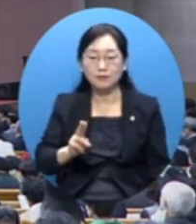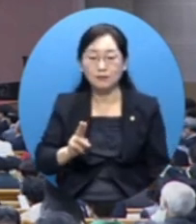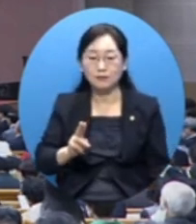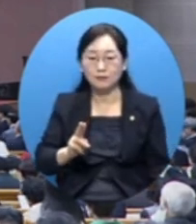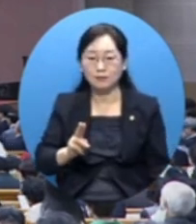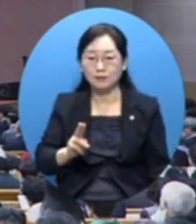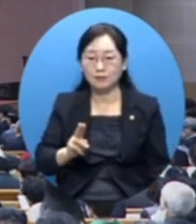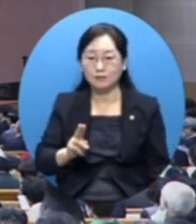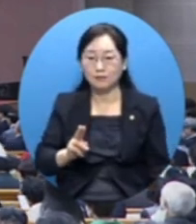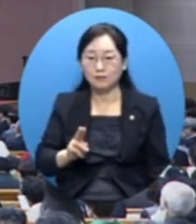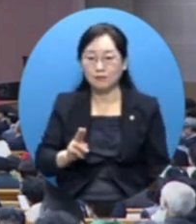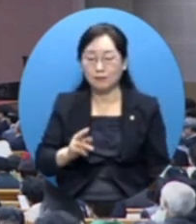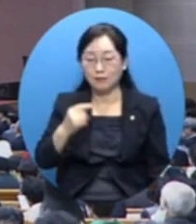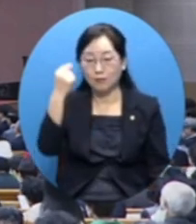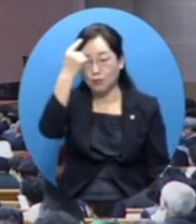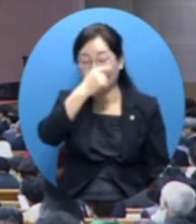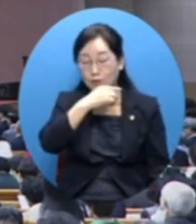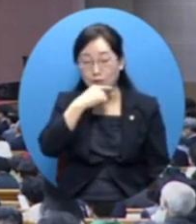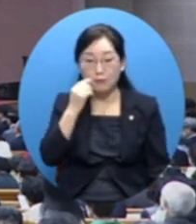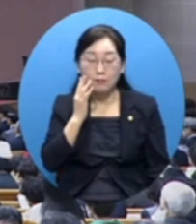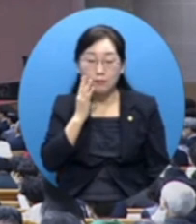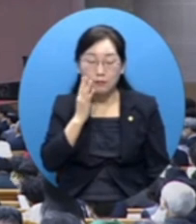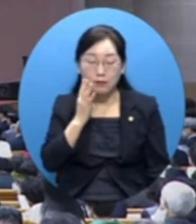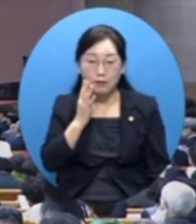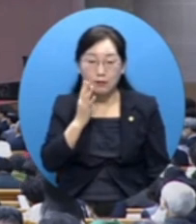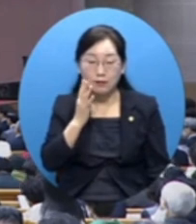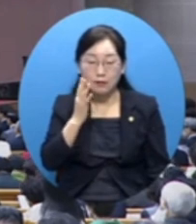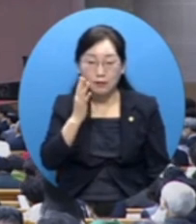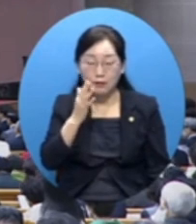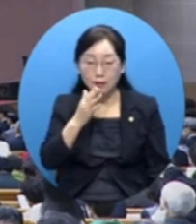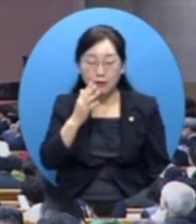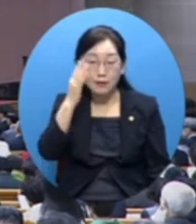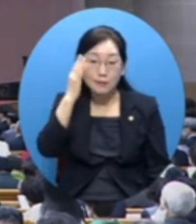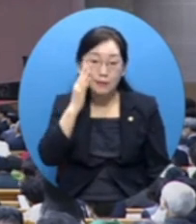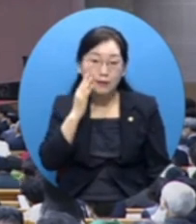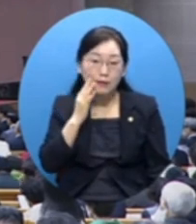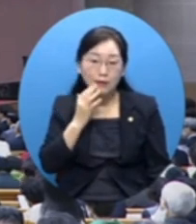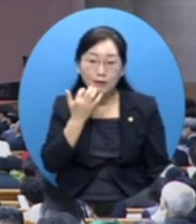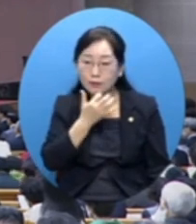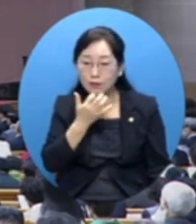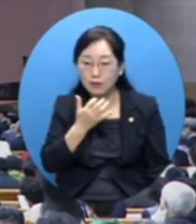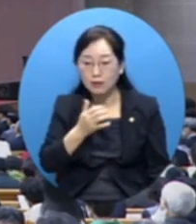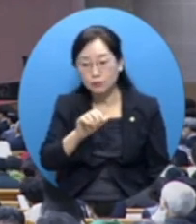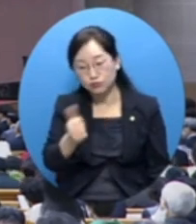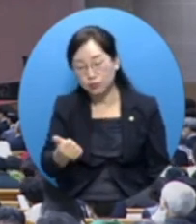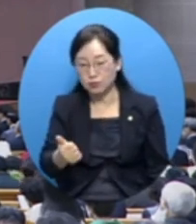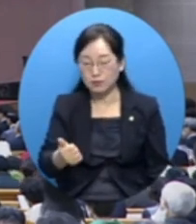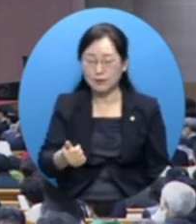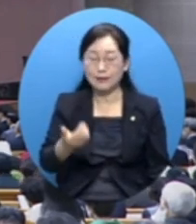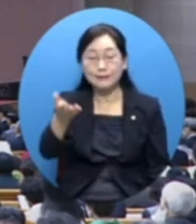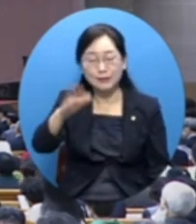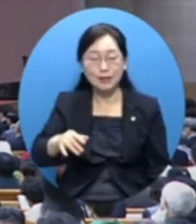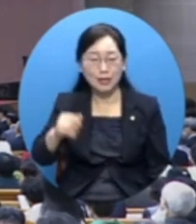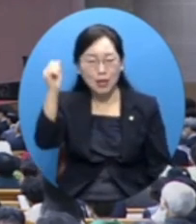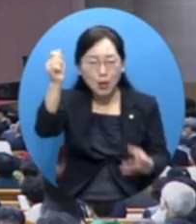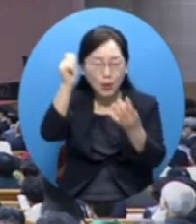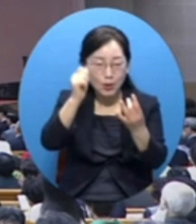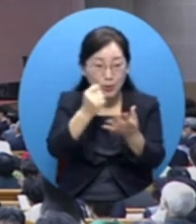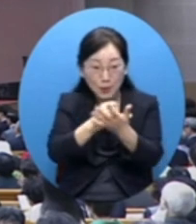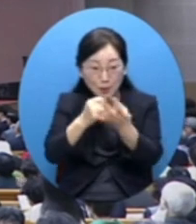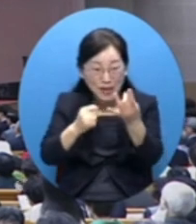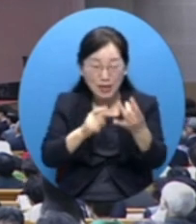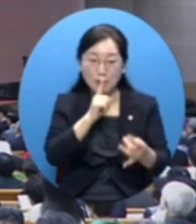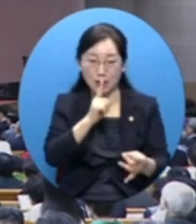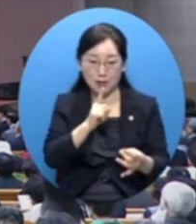더 얼굴이 파르 져가 죽어 갔습니다 그런데 그 용한 전쟁이란 전쟁가 놀란 말을